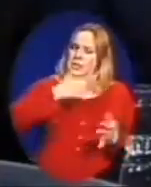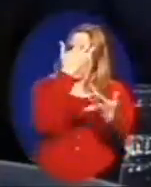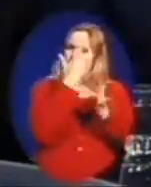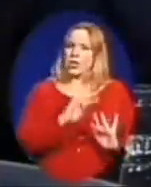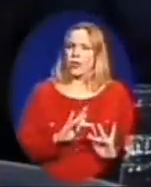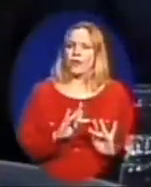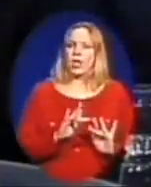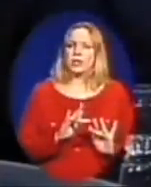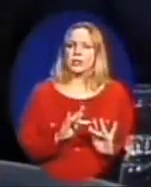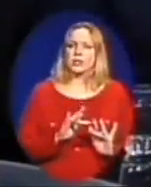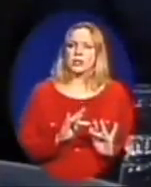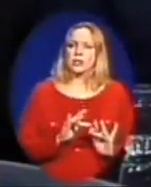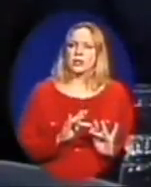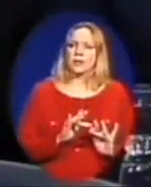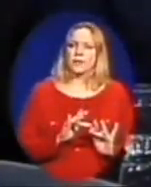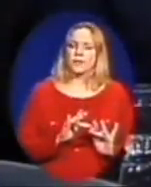לטובת